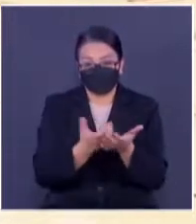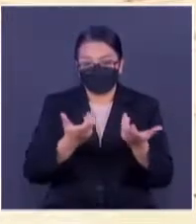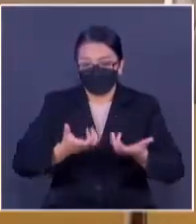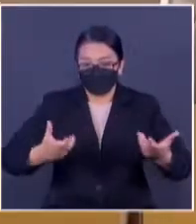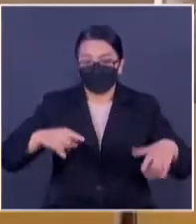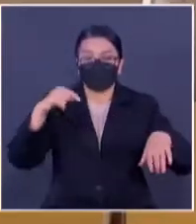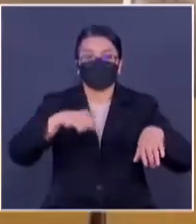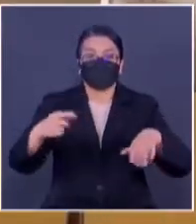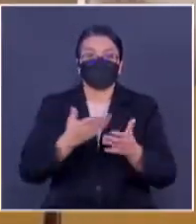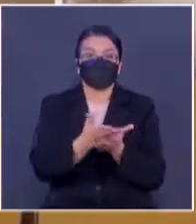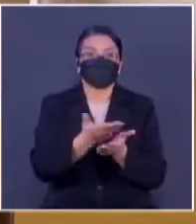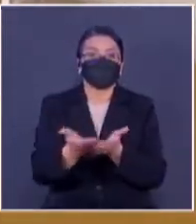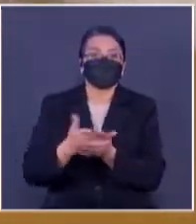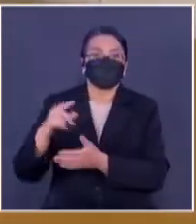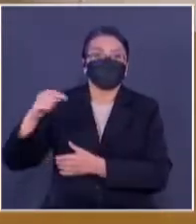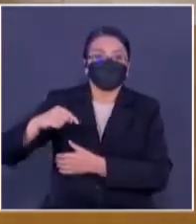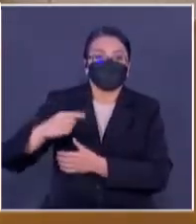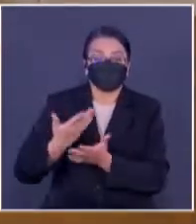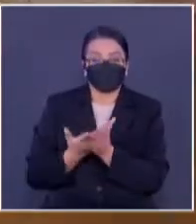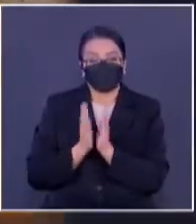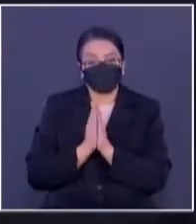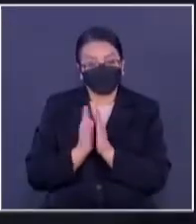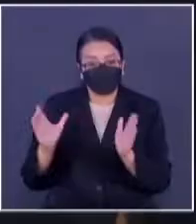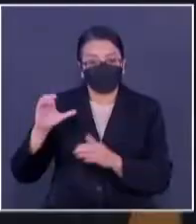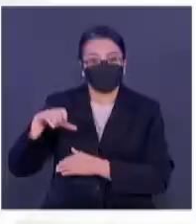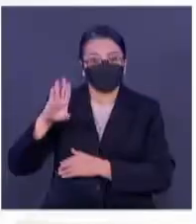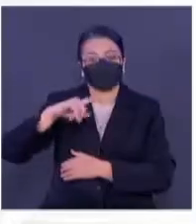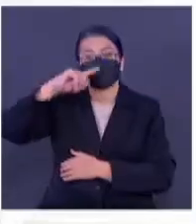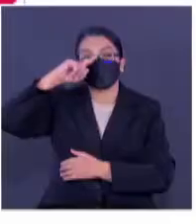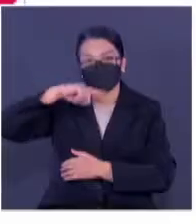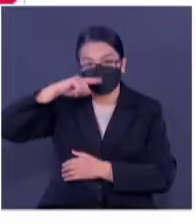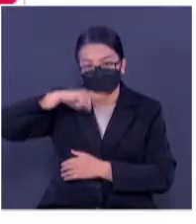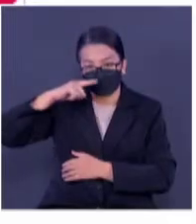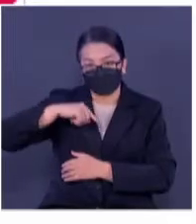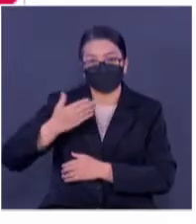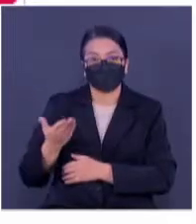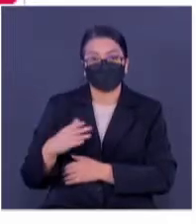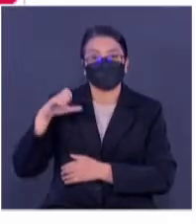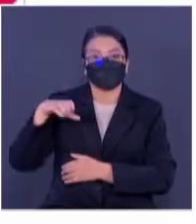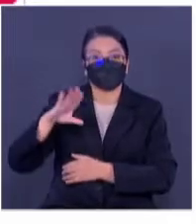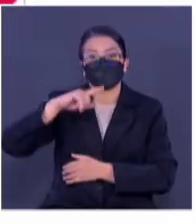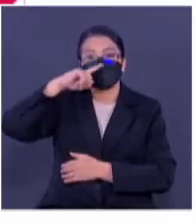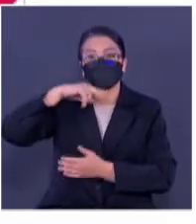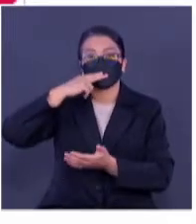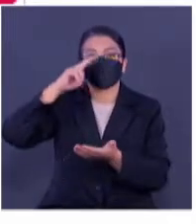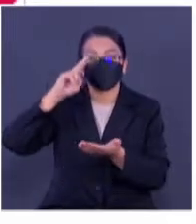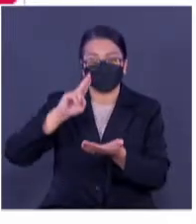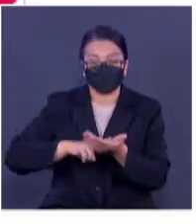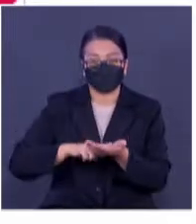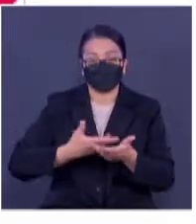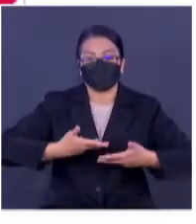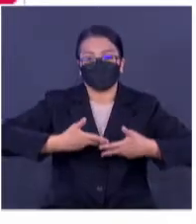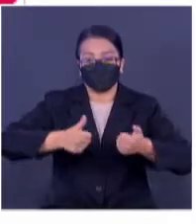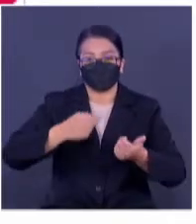ปโภคบริโภคเพิ่มเติมด้วยนะครับแล้วก็ต้องขอขอบคุณทางบริษัทไปรษณีย์ไทยเพื่อนแท้ร่วมทางเคียงข้างคนไทยในทุกสถานการณ์ครับ